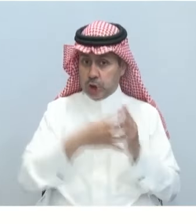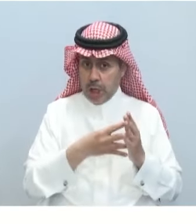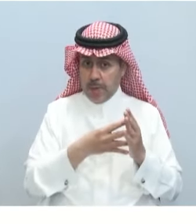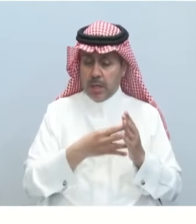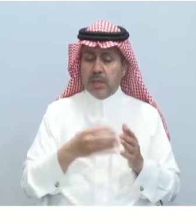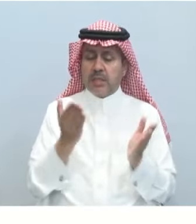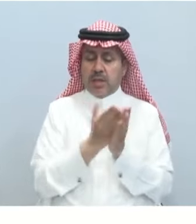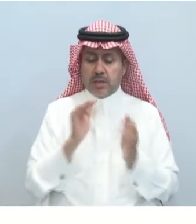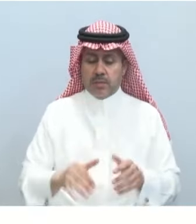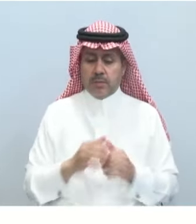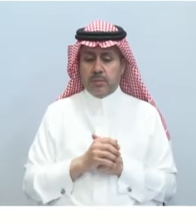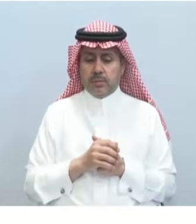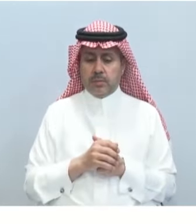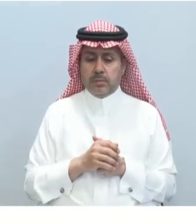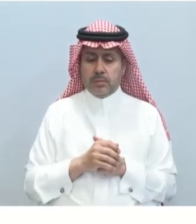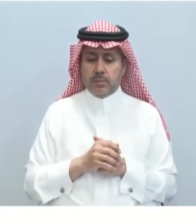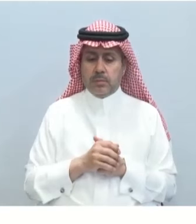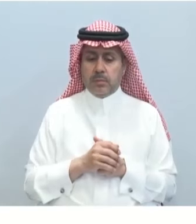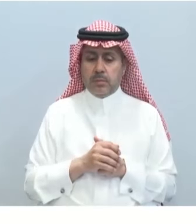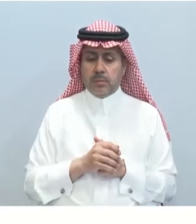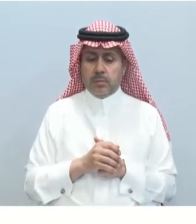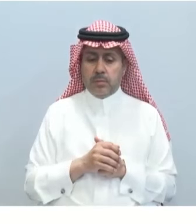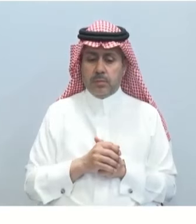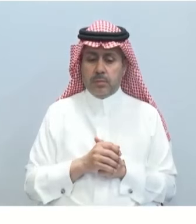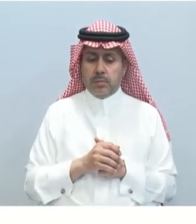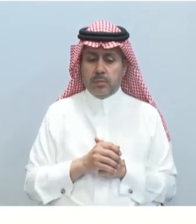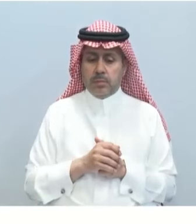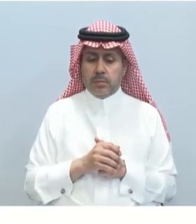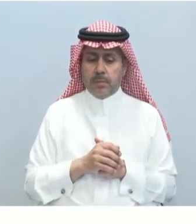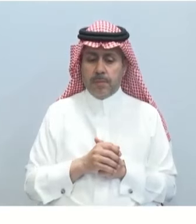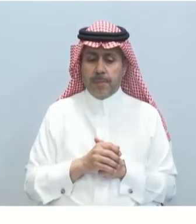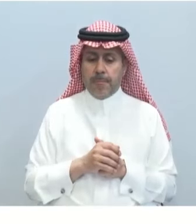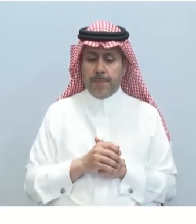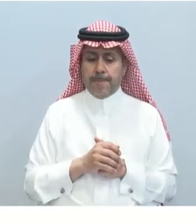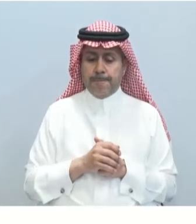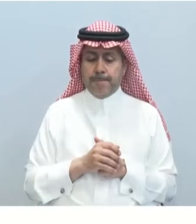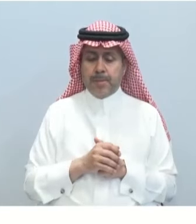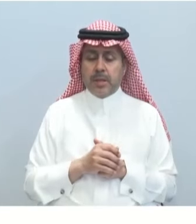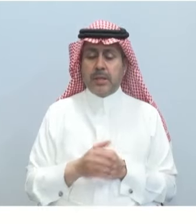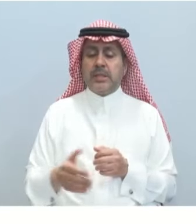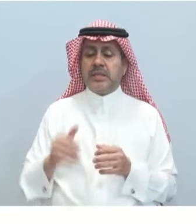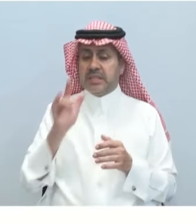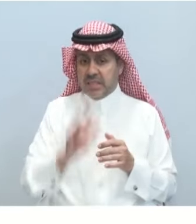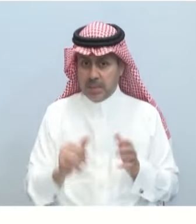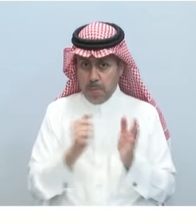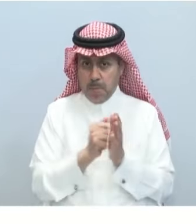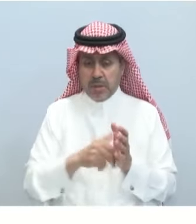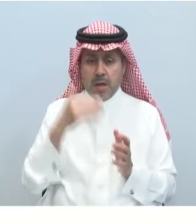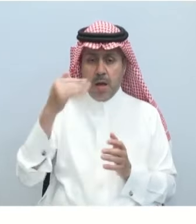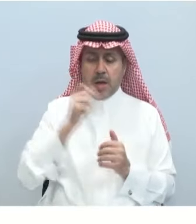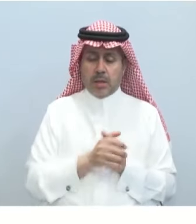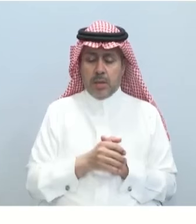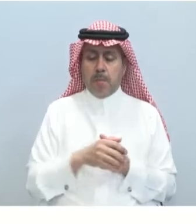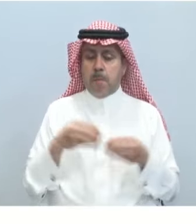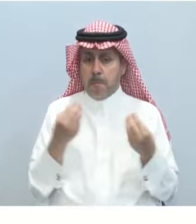سفره معهما لذلك قرر انتقال يزيد للسكن مؤقتا في بيت خالته رزان والاقامه مع